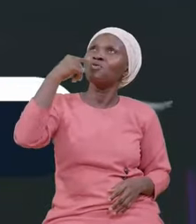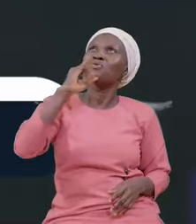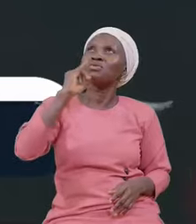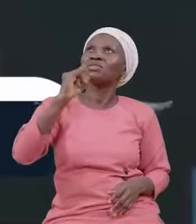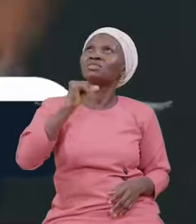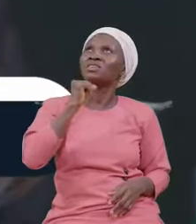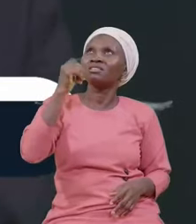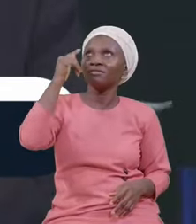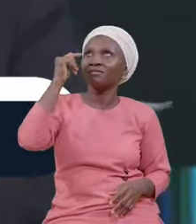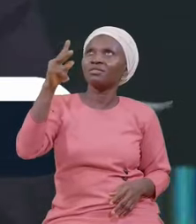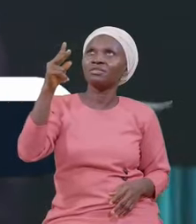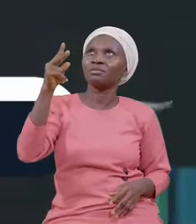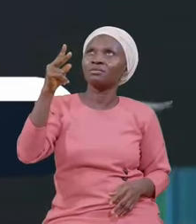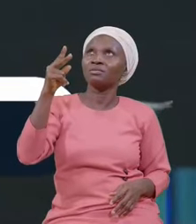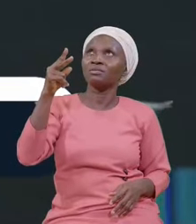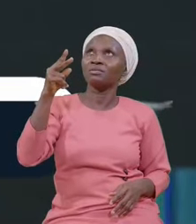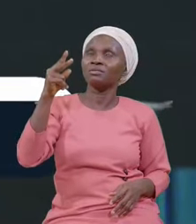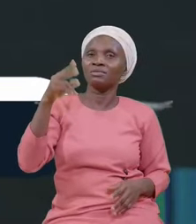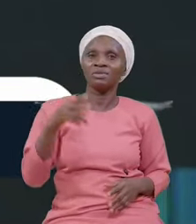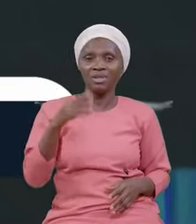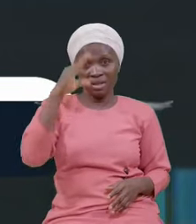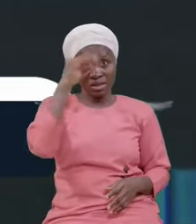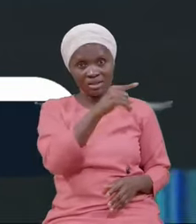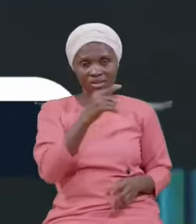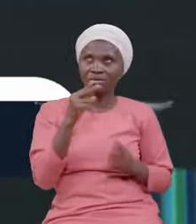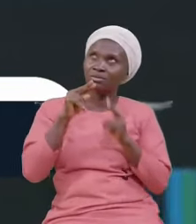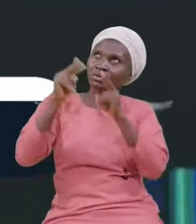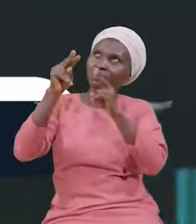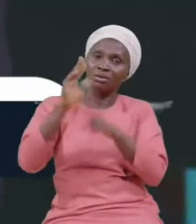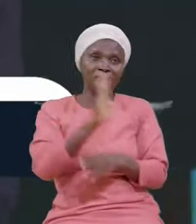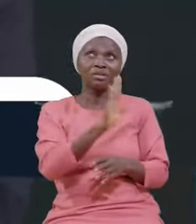comme voyant celui qui est invisible. Il a vu son Dieu à tout moment.